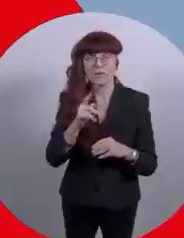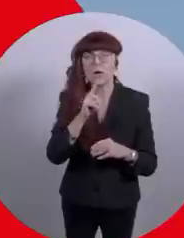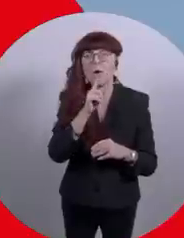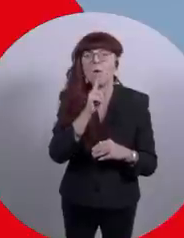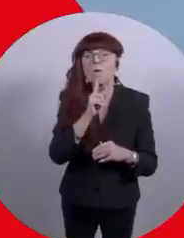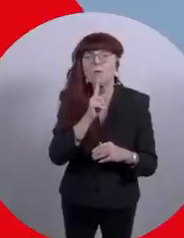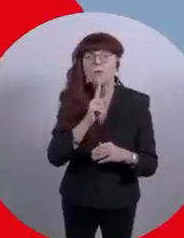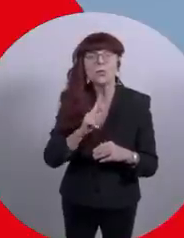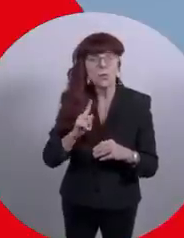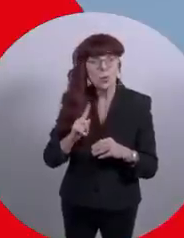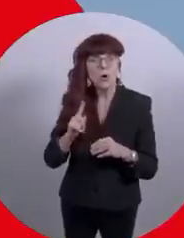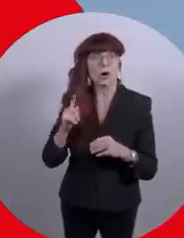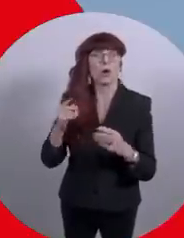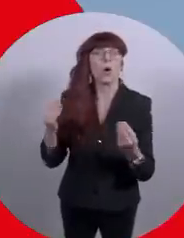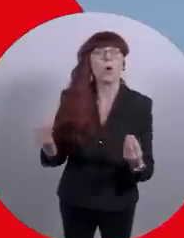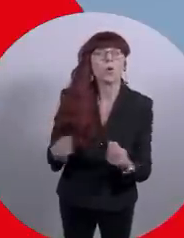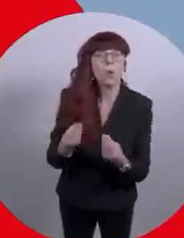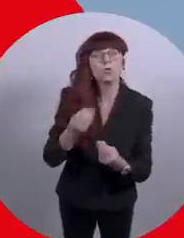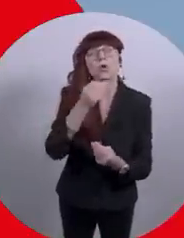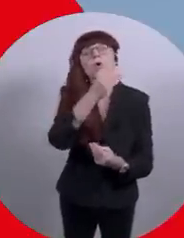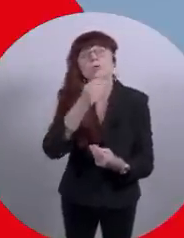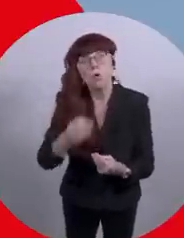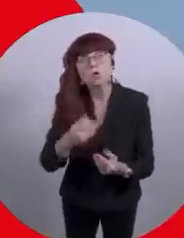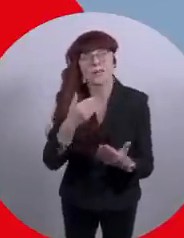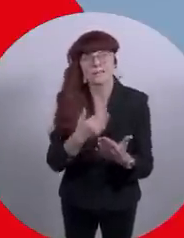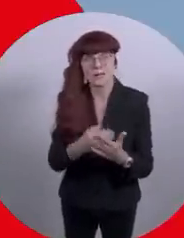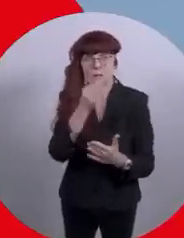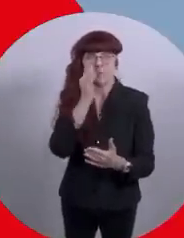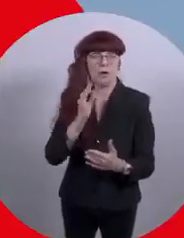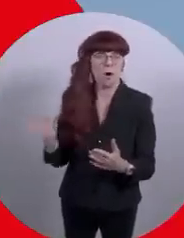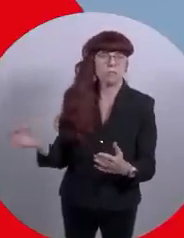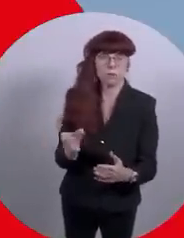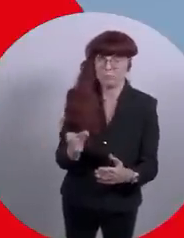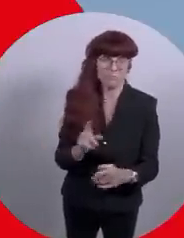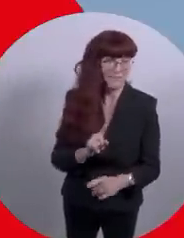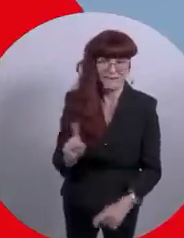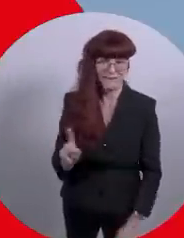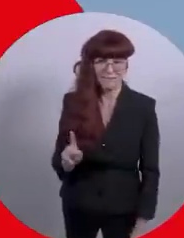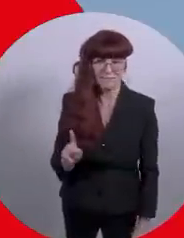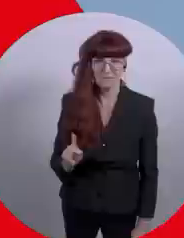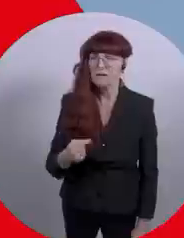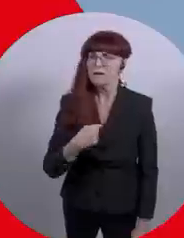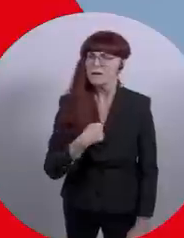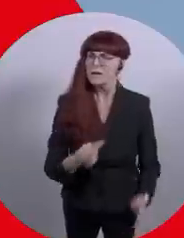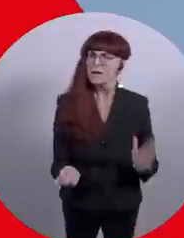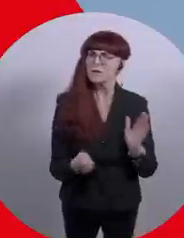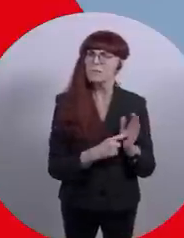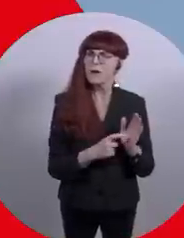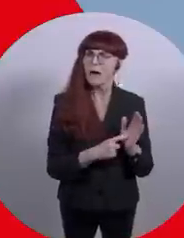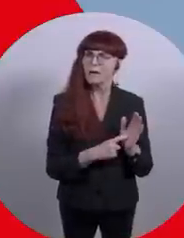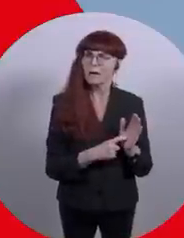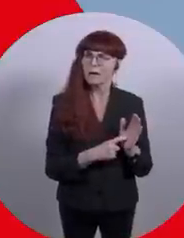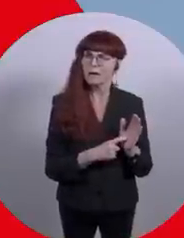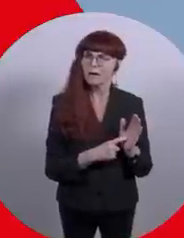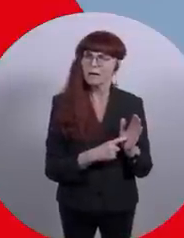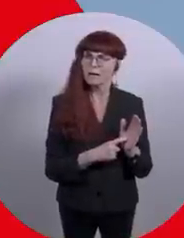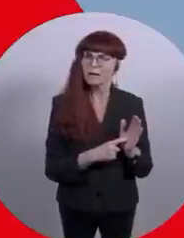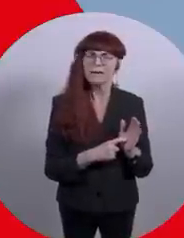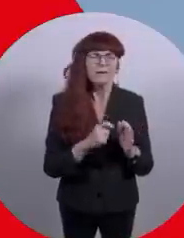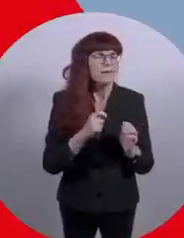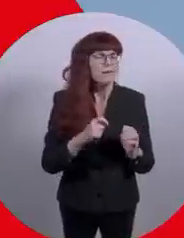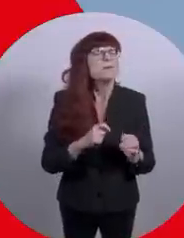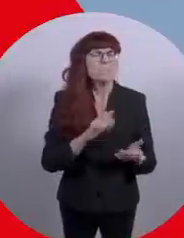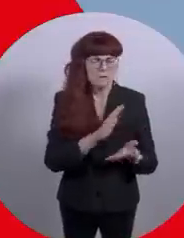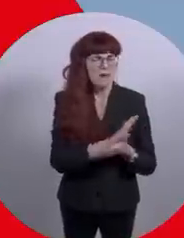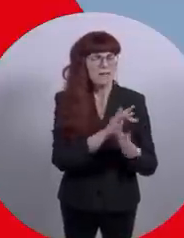Reißverschluss-System und auf die Quote reduziert ich stehe dafür ein dass wir noch das Beweis und das Leben wir tagtäglich